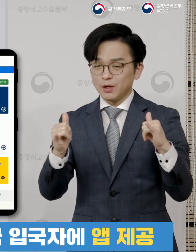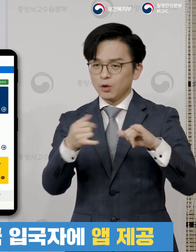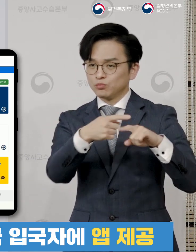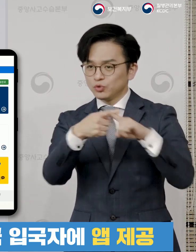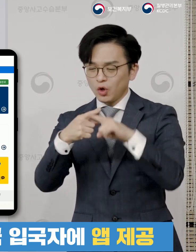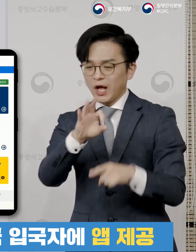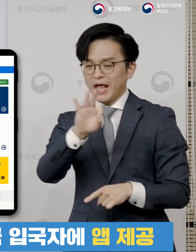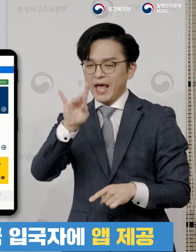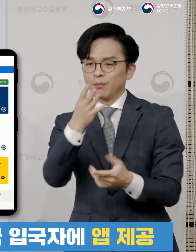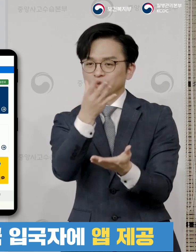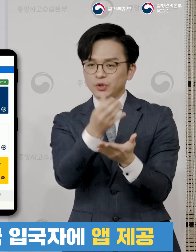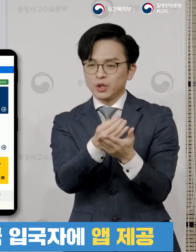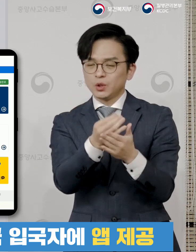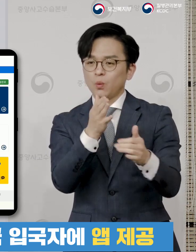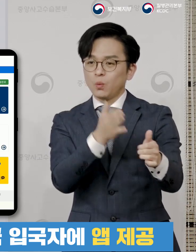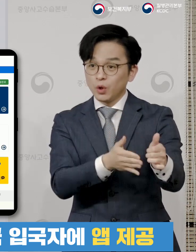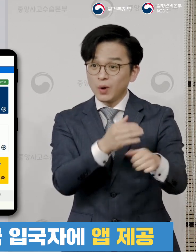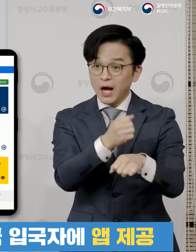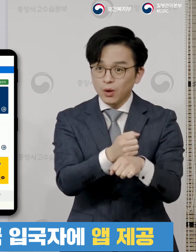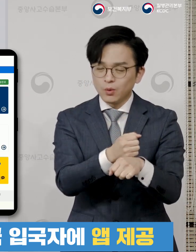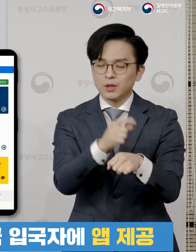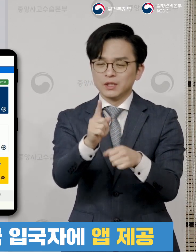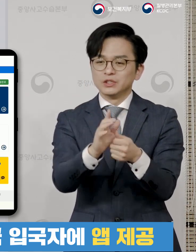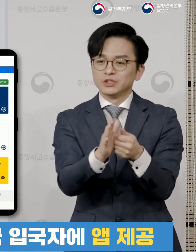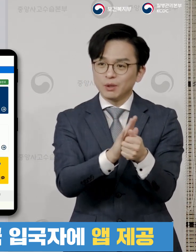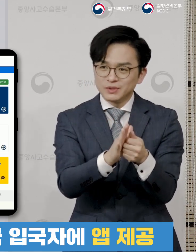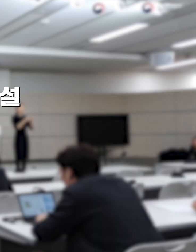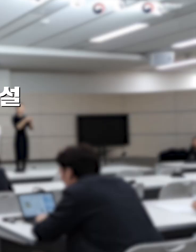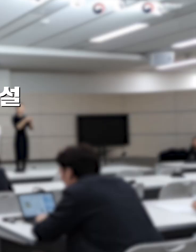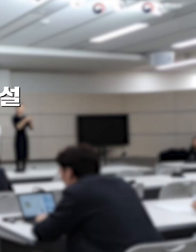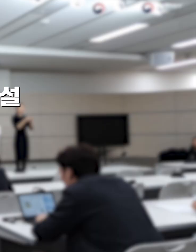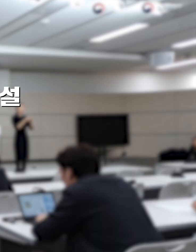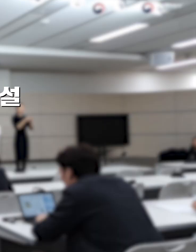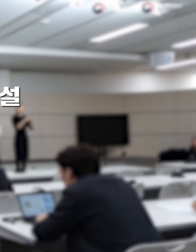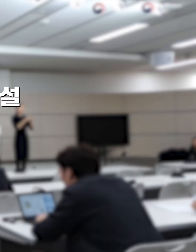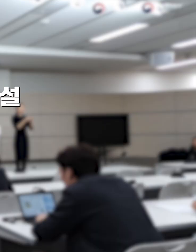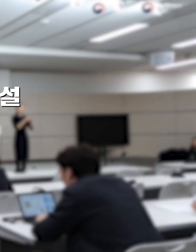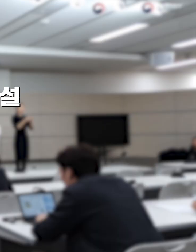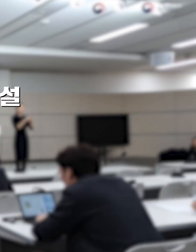앱을 제공하고 서비스를 시행할 예정입니다.